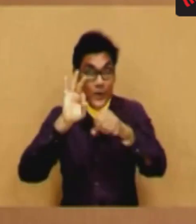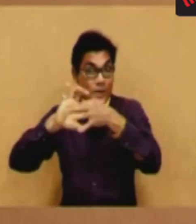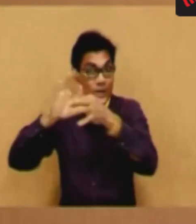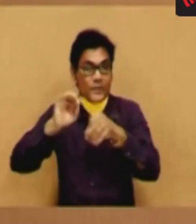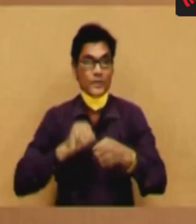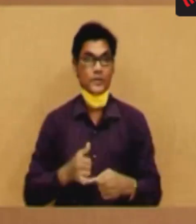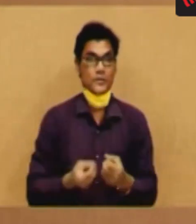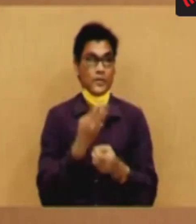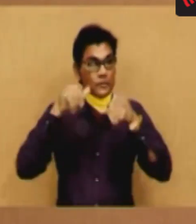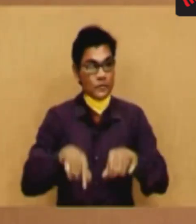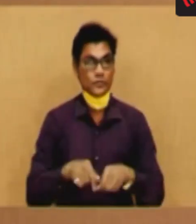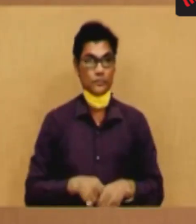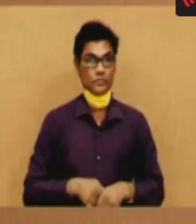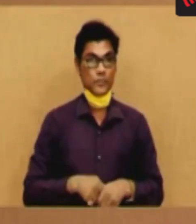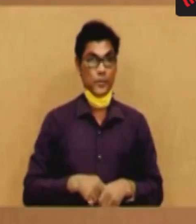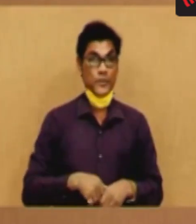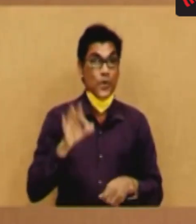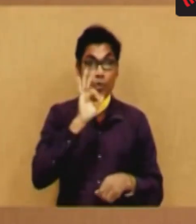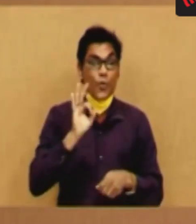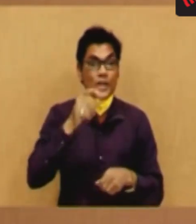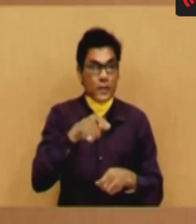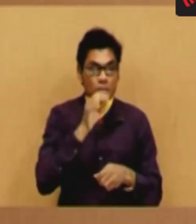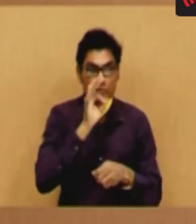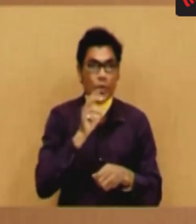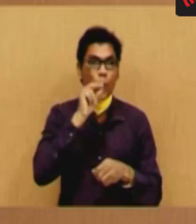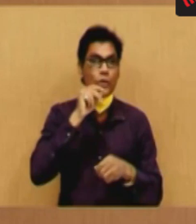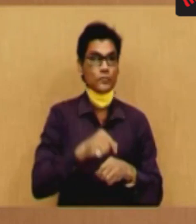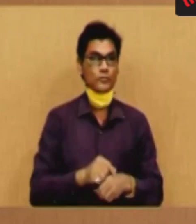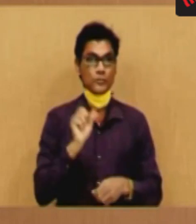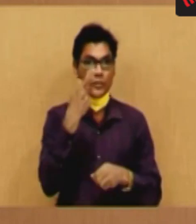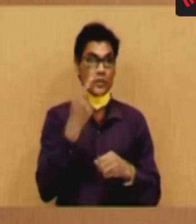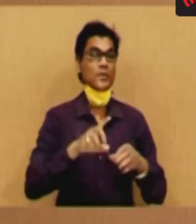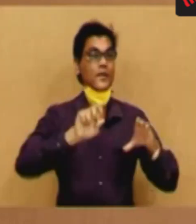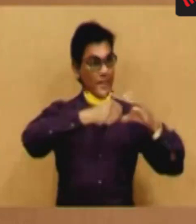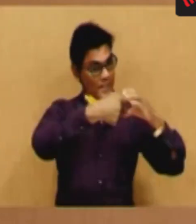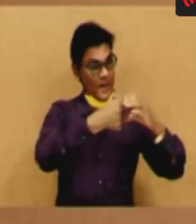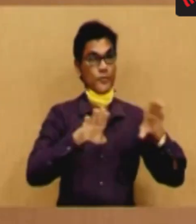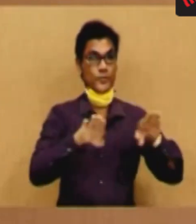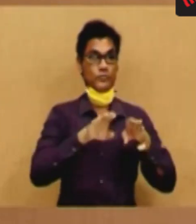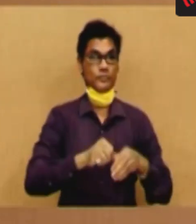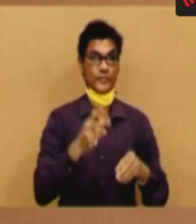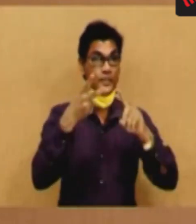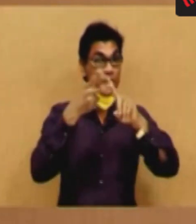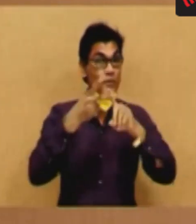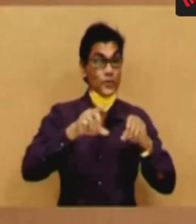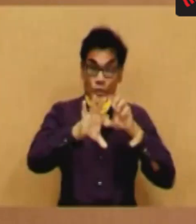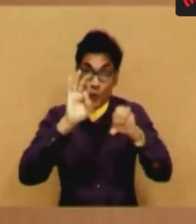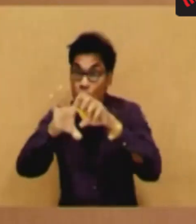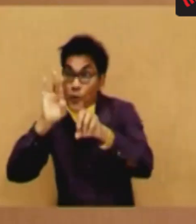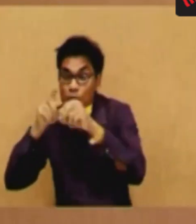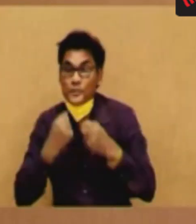एंड ट्रीट। ओडिया रे कहिबा प्रथम हला तालाबंद, द्वितीय हला खोज